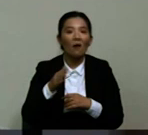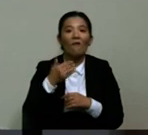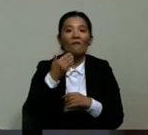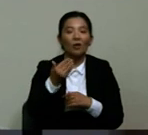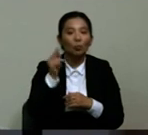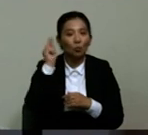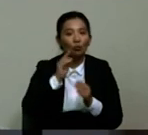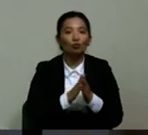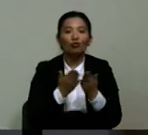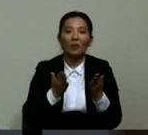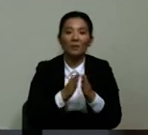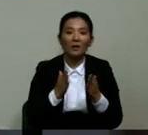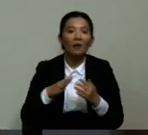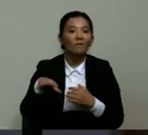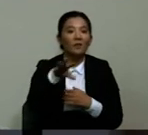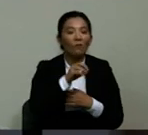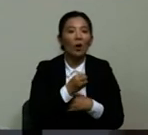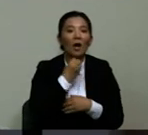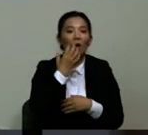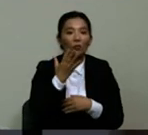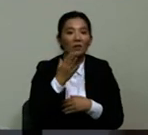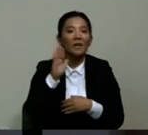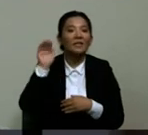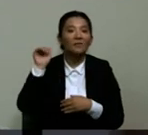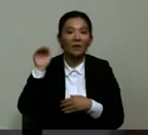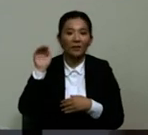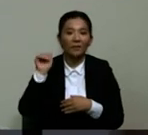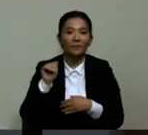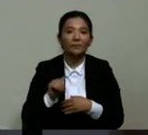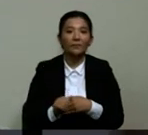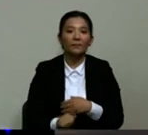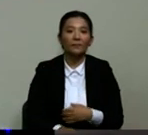ваших учебниках. Всего хорошего, до свидания.